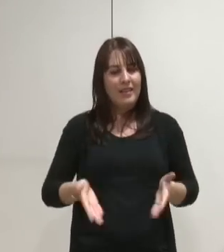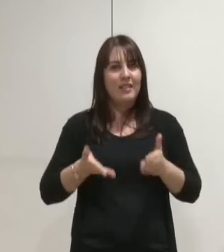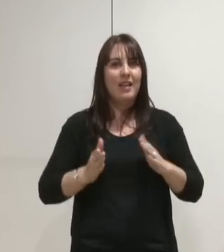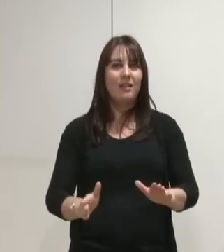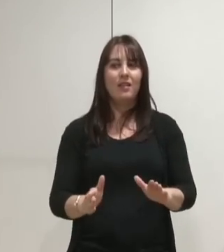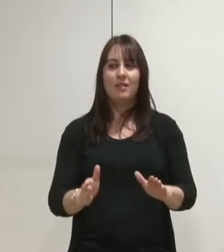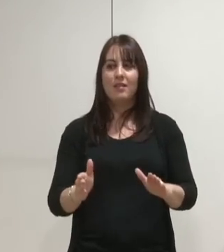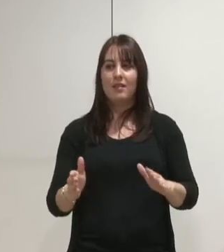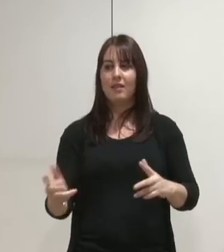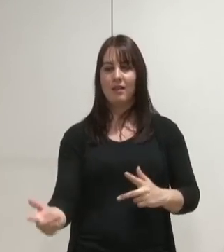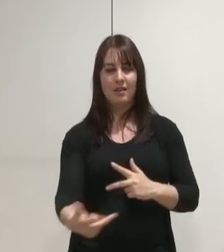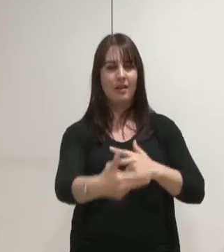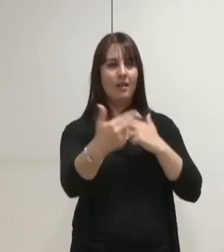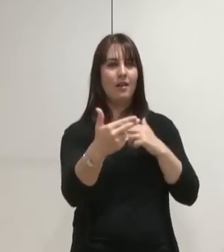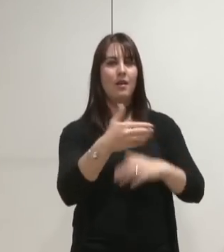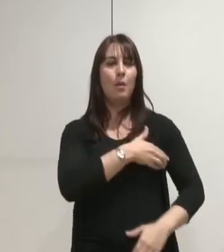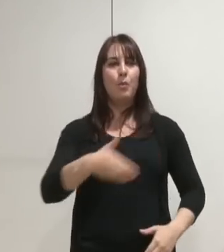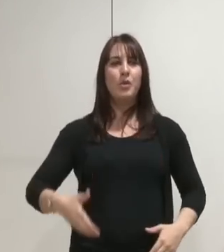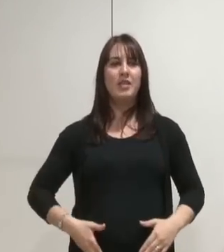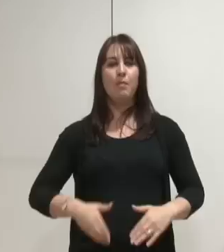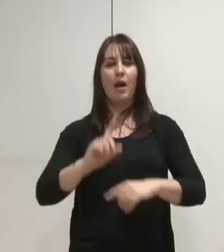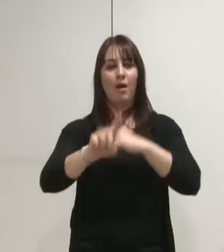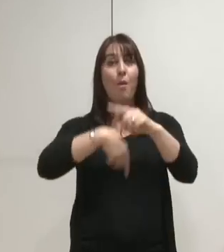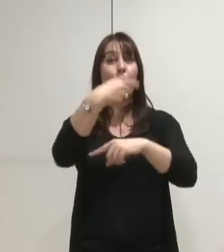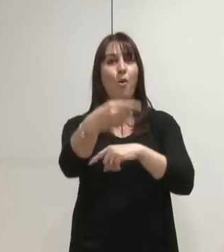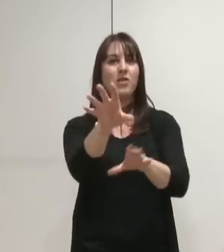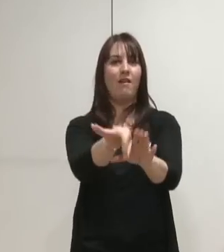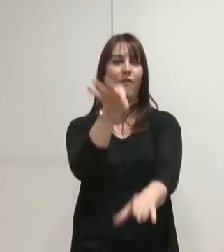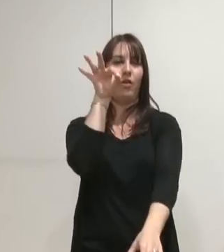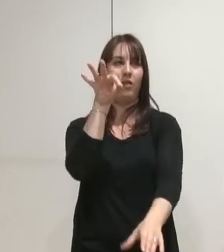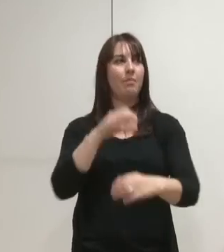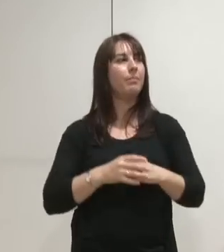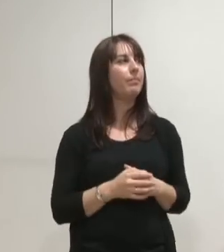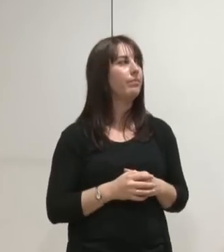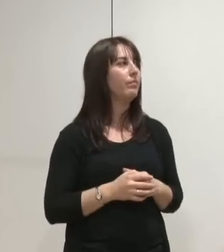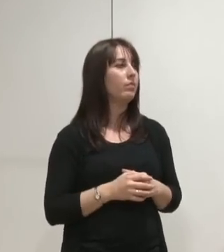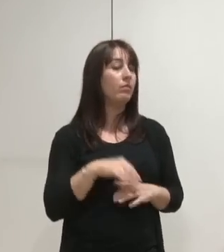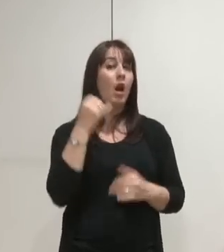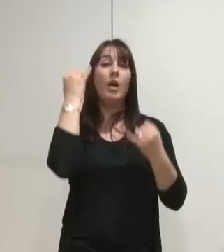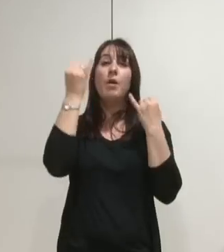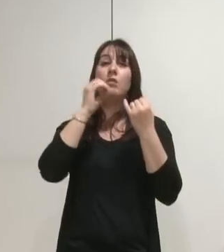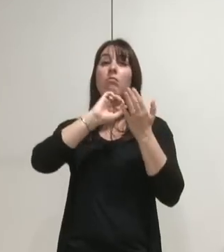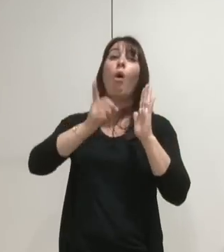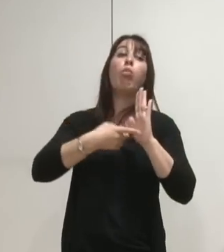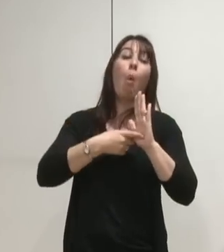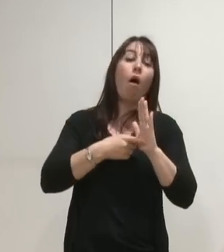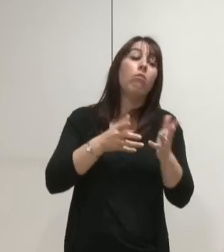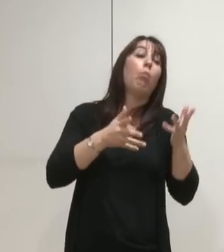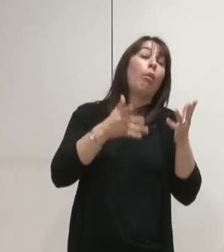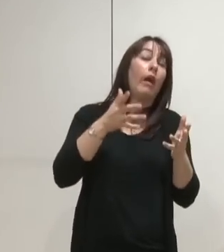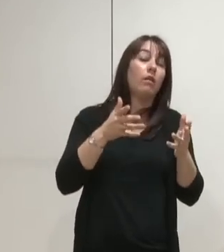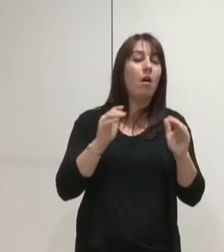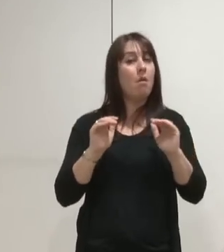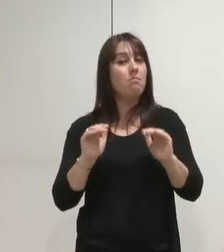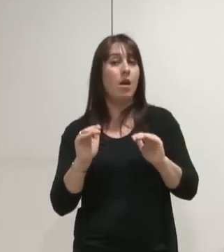prochain mandat municipal il y a donc là si ce n'est enrooit en tous les cas